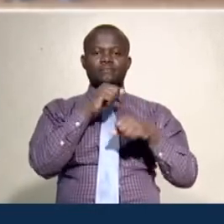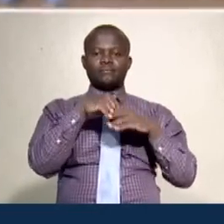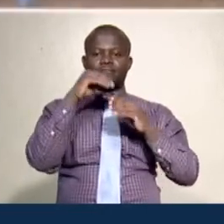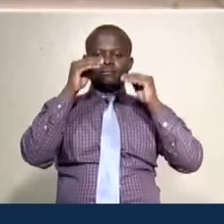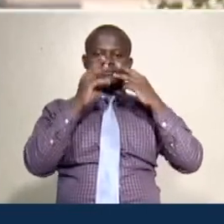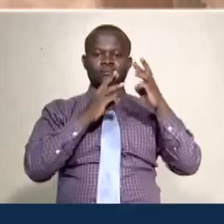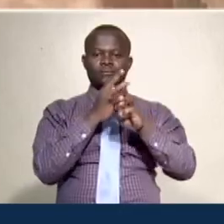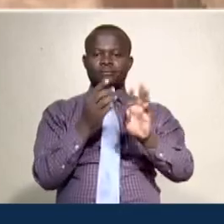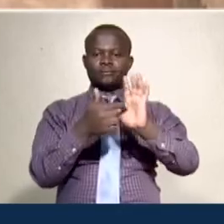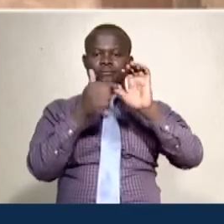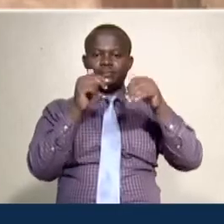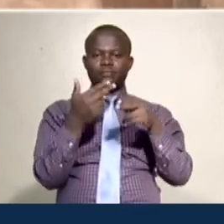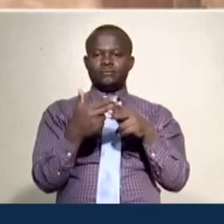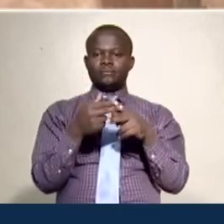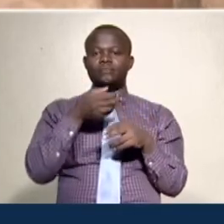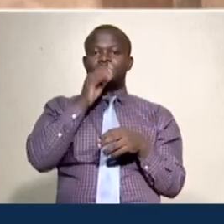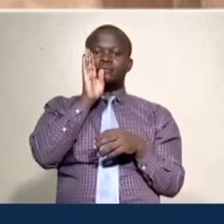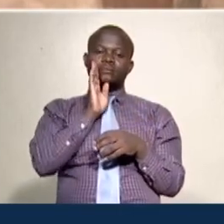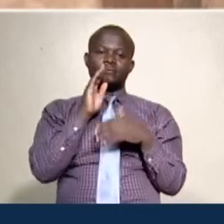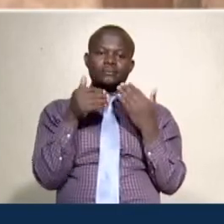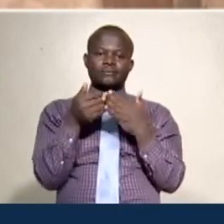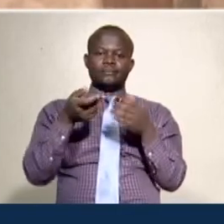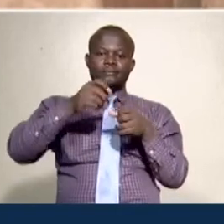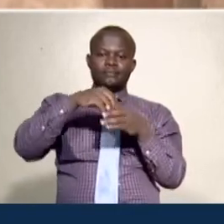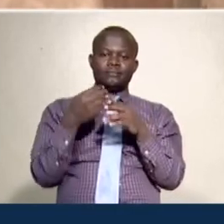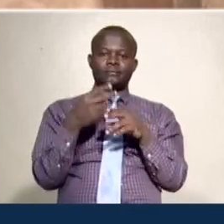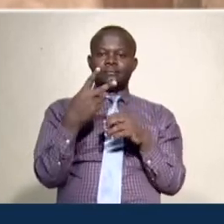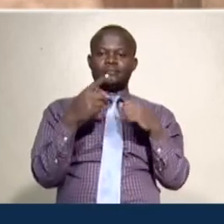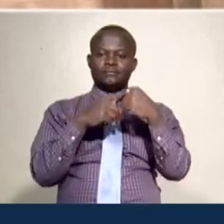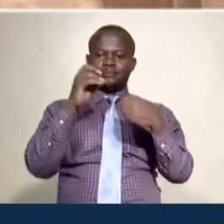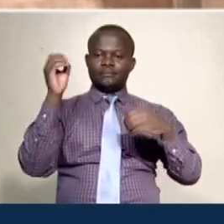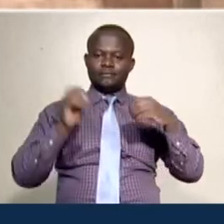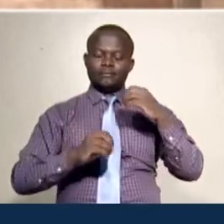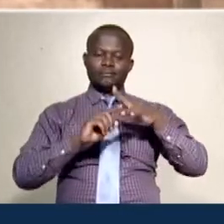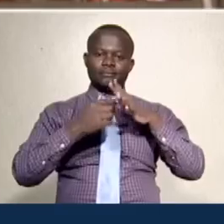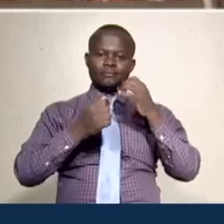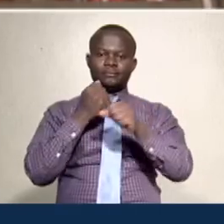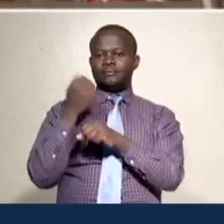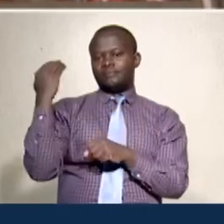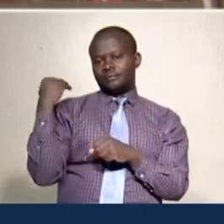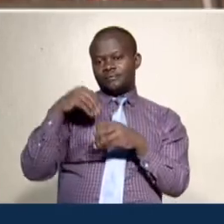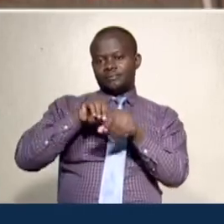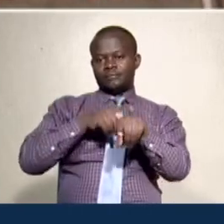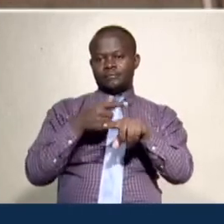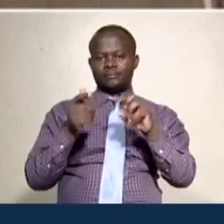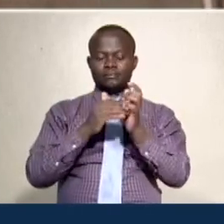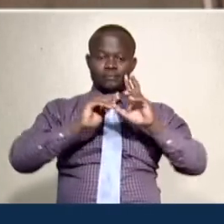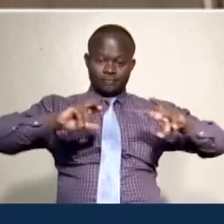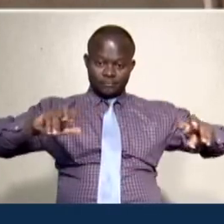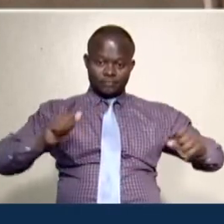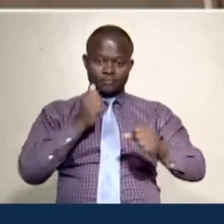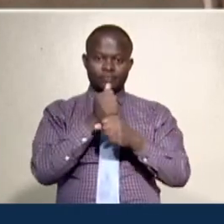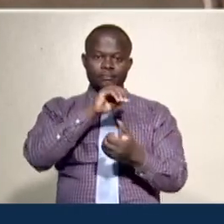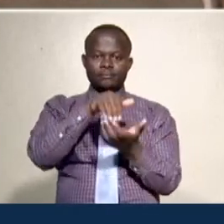rwego rw'isi bwagaragaje ko abanywa ibiyobyabwenge biyongeraho 26% kuva mu mwaka ushize. Ni mu gihe kandi ubushakashatsi